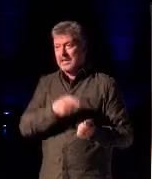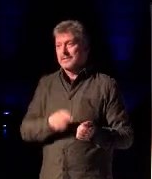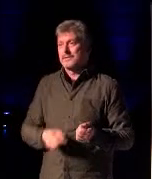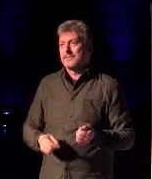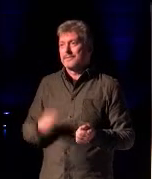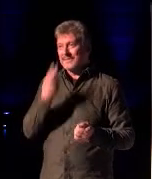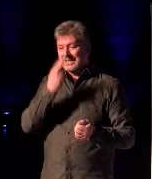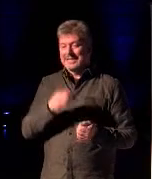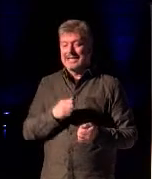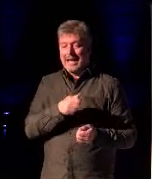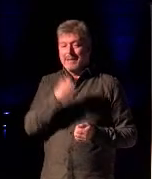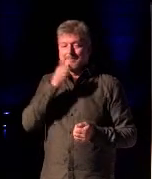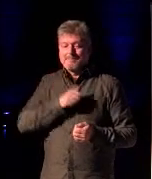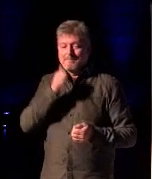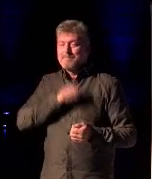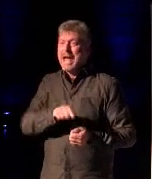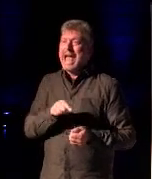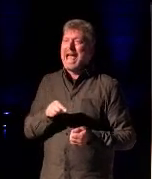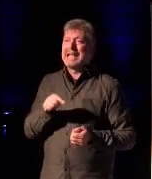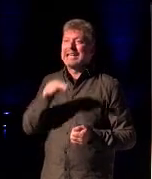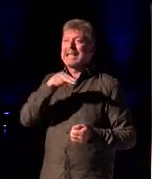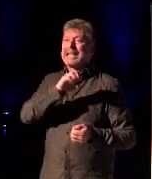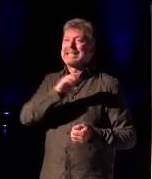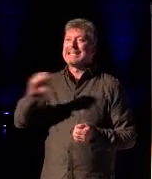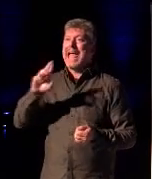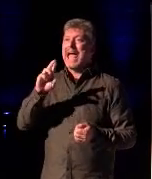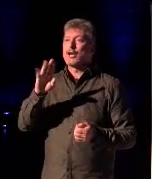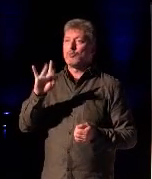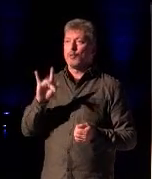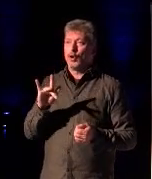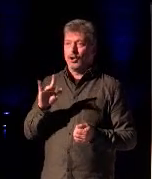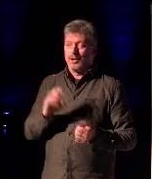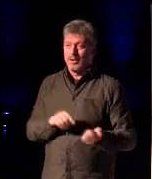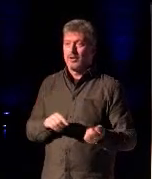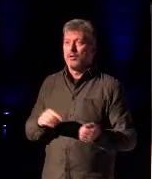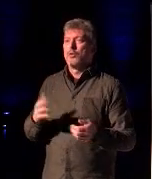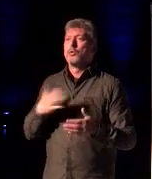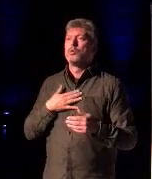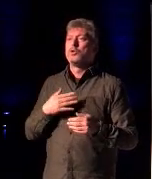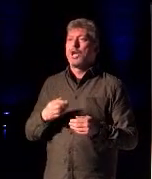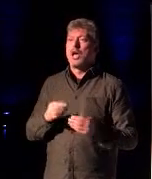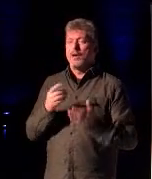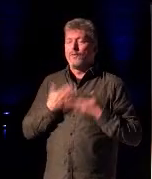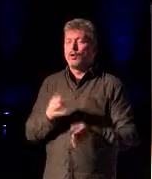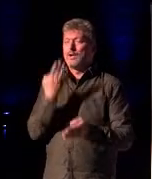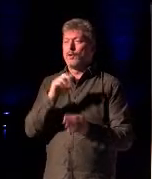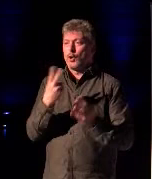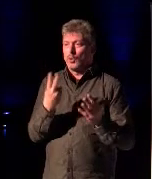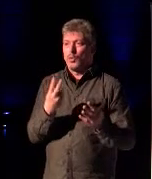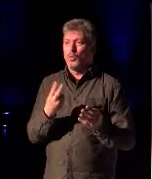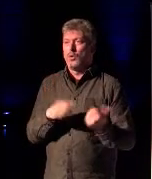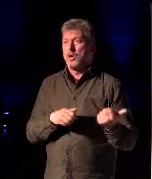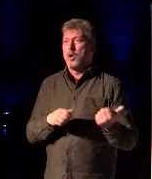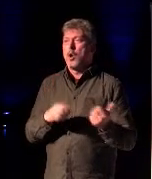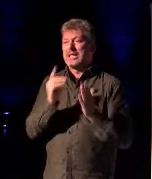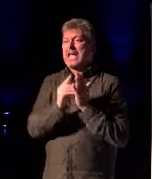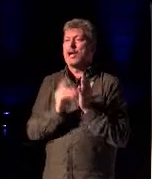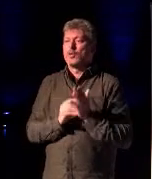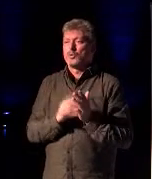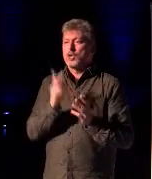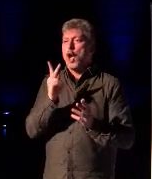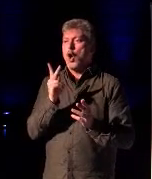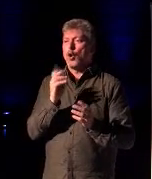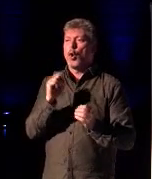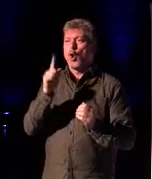Dere ser Berit Nerby her, som født i 1942, og som har diagnosen KOLS, og i desember 2015 amputerte hun venstre